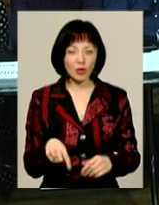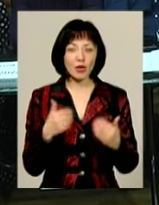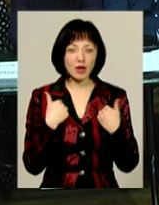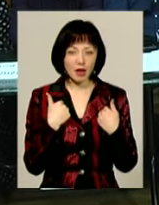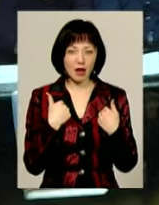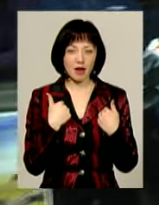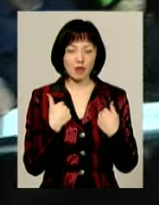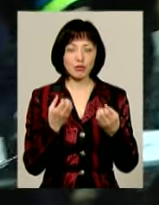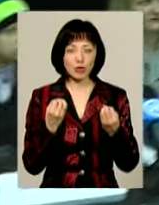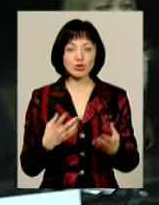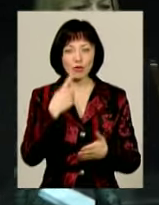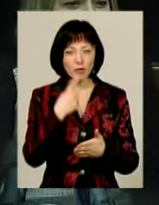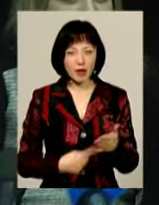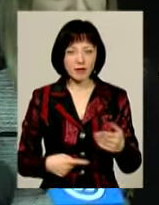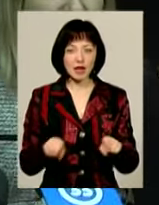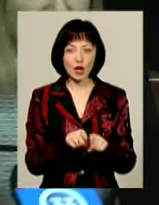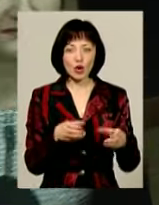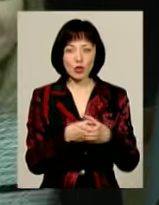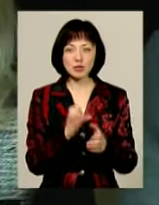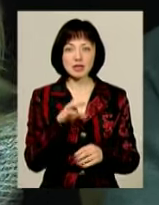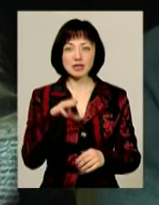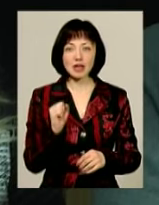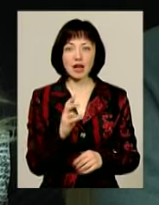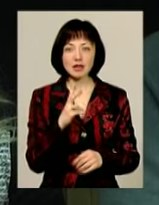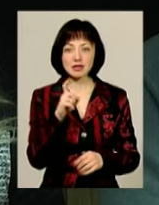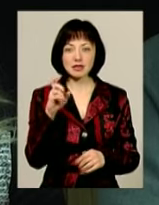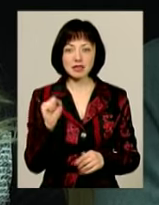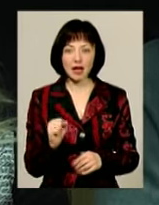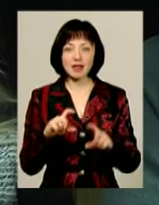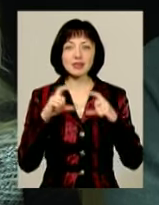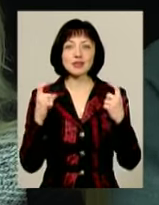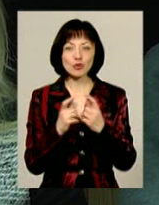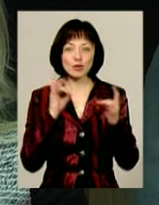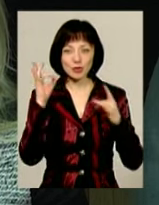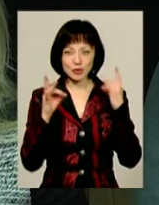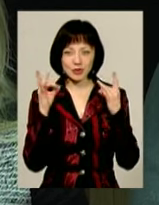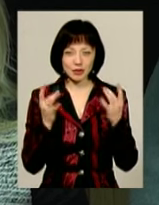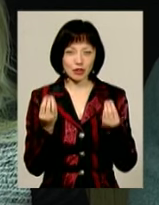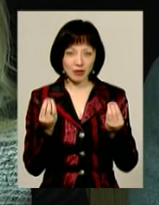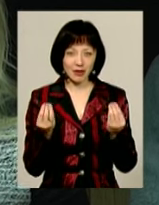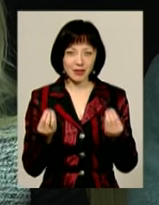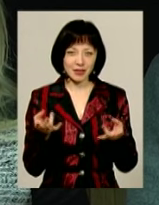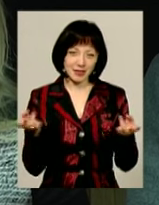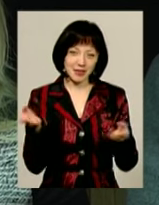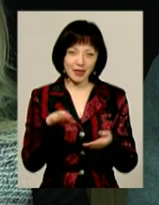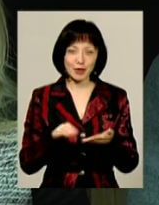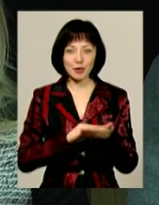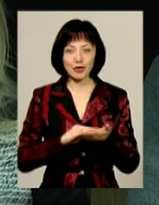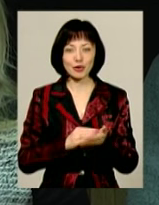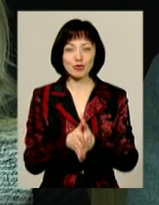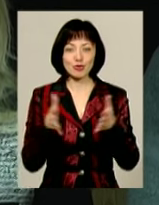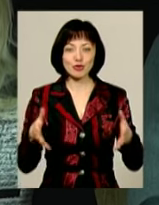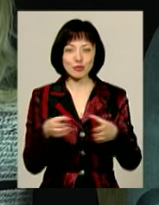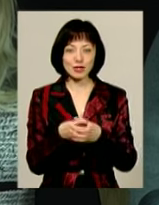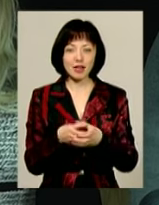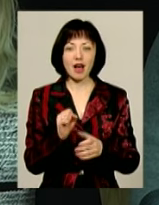просто переконаний, що такі групи, як «Станза», «Моторола» на стадіонах прозвучать просто шикарно. Давайте повторимо вже в більшому складі, і от